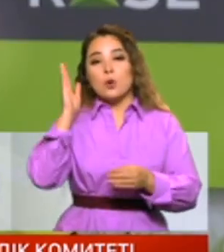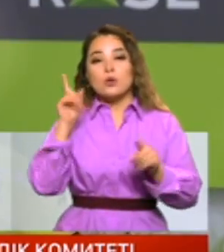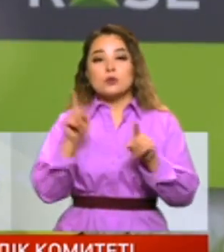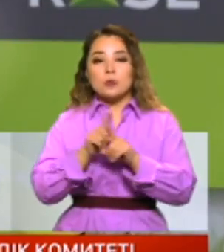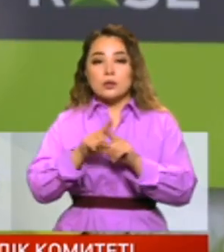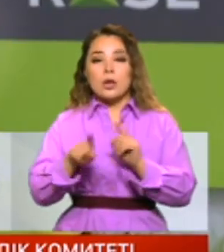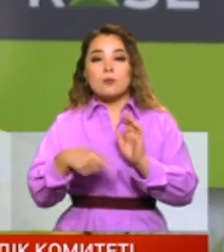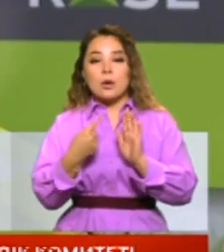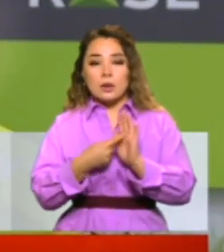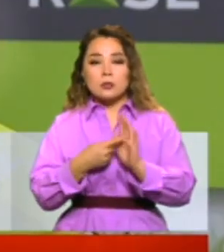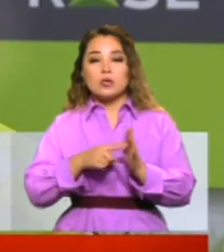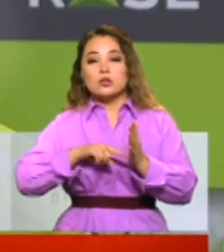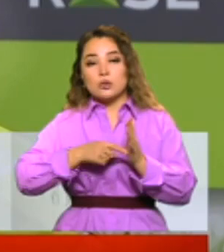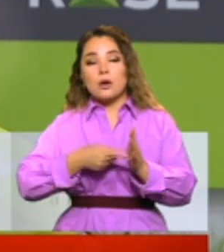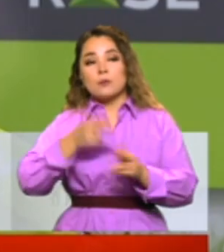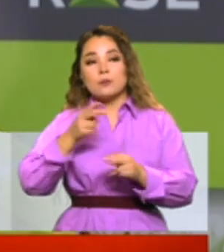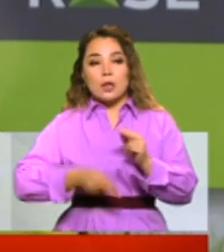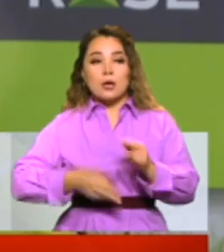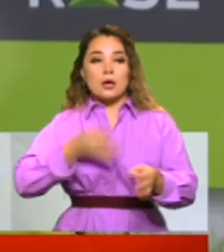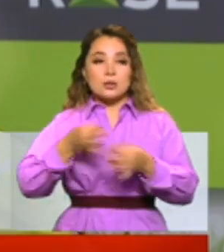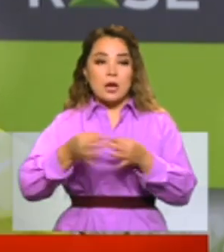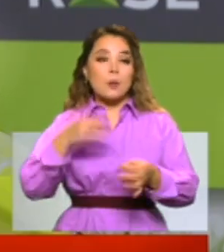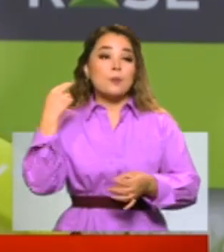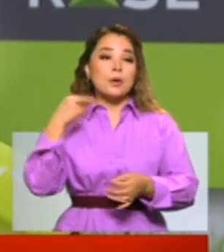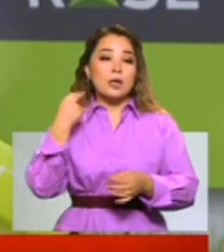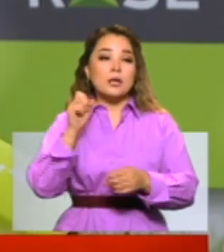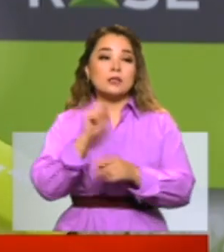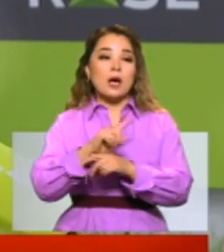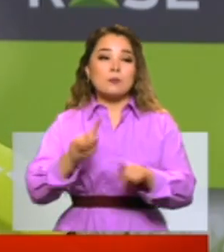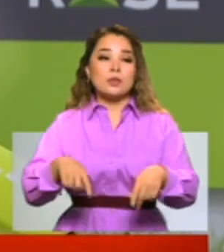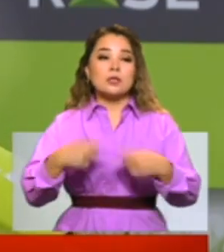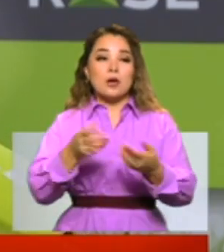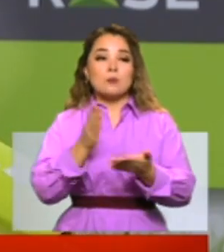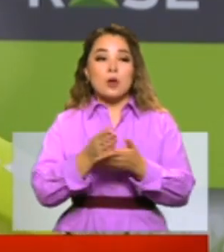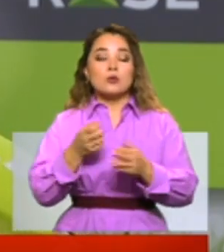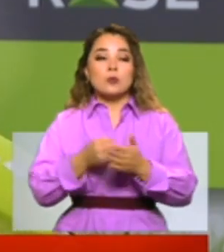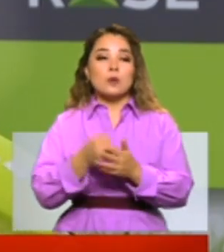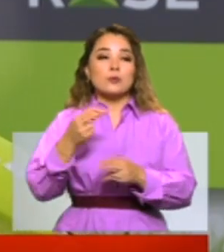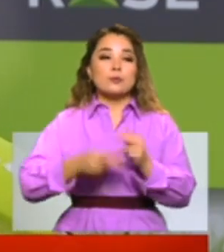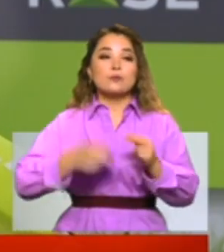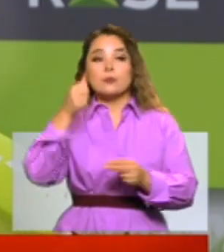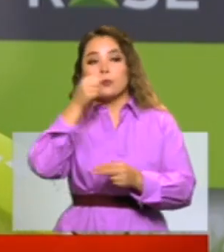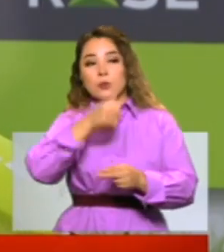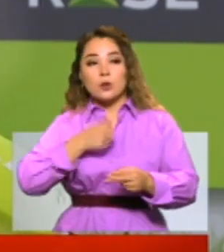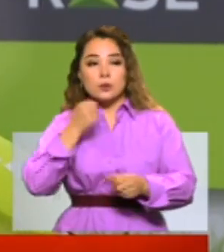біз жалпы нүктесін қоюымыз керек. Президенттің берген тапсырмасы бар, сол жылдың аяғына дейін біз осы мәселені шешуіміз керек.